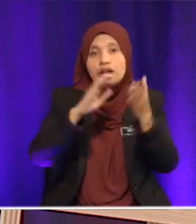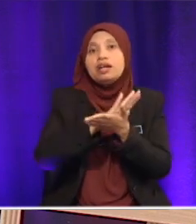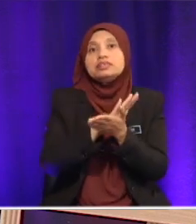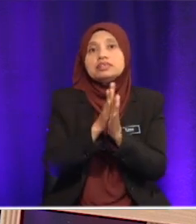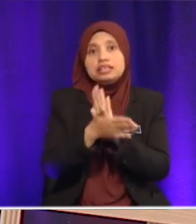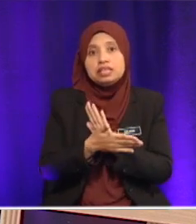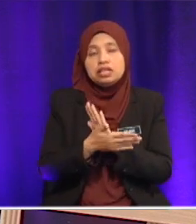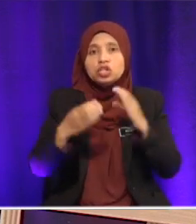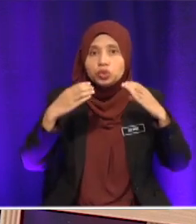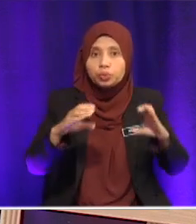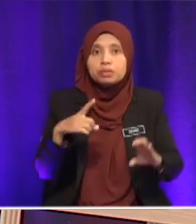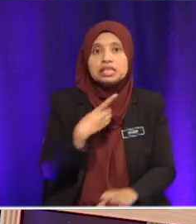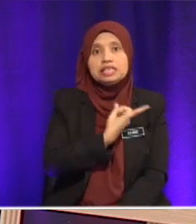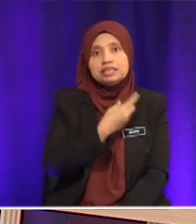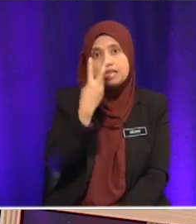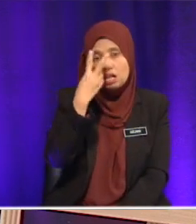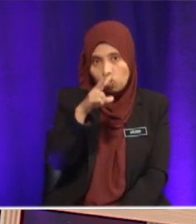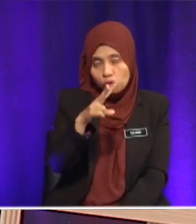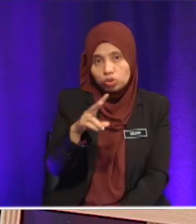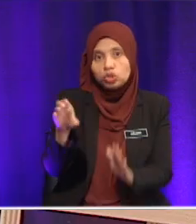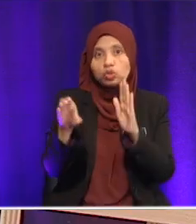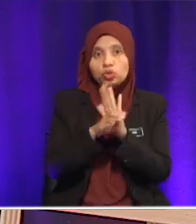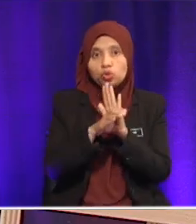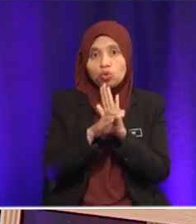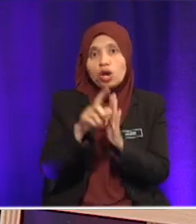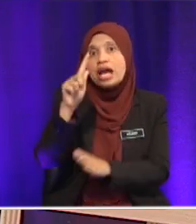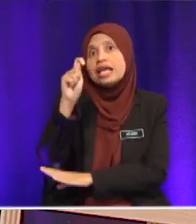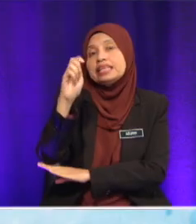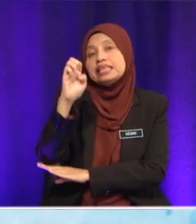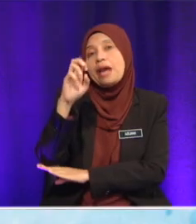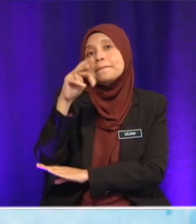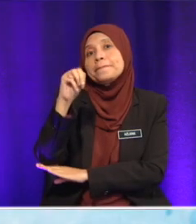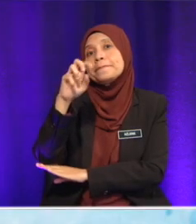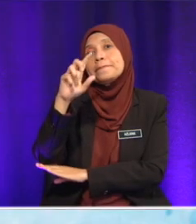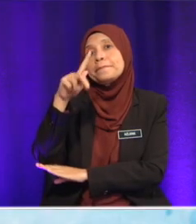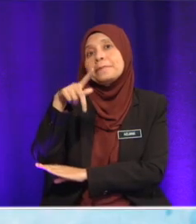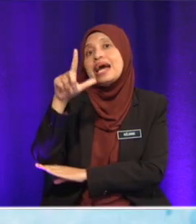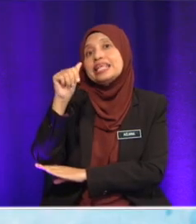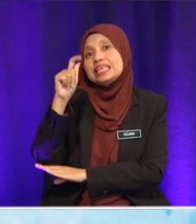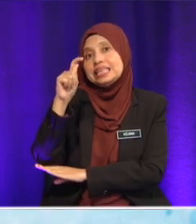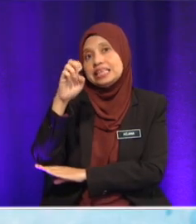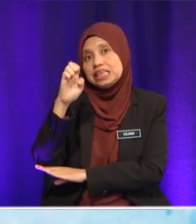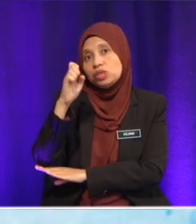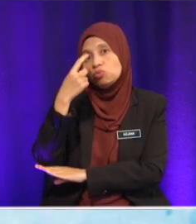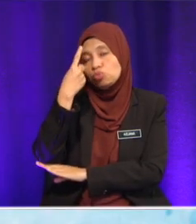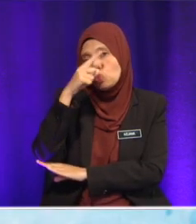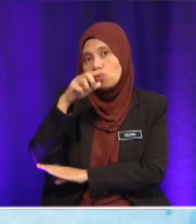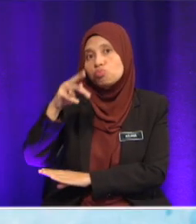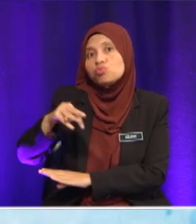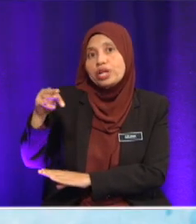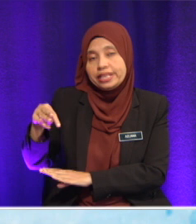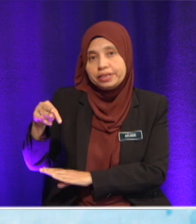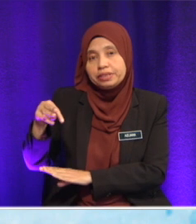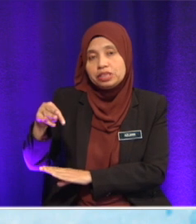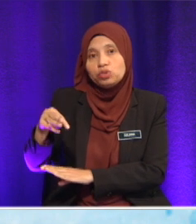Coba kita lihat Inilah satu contoh template laporan PBD mata pelajaran Saya tunjukkan sinilah untuk mata